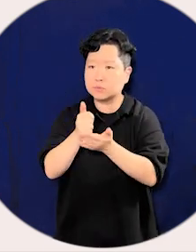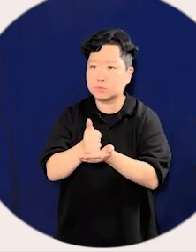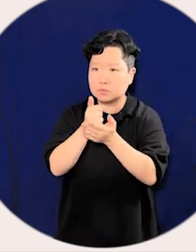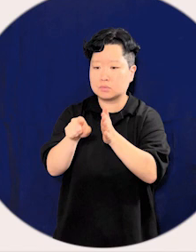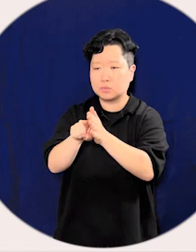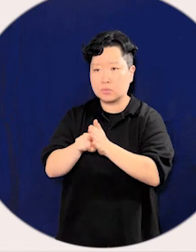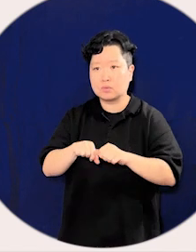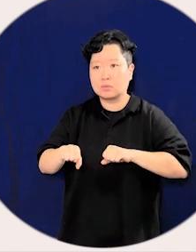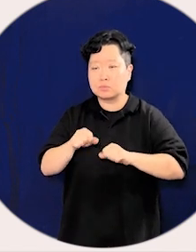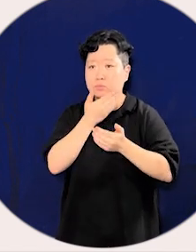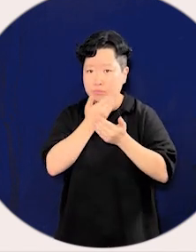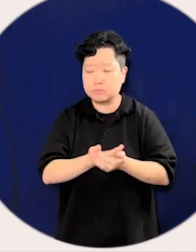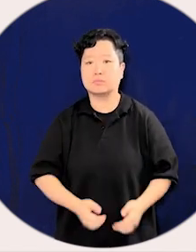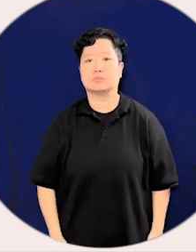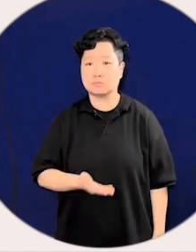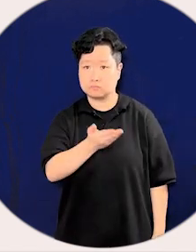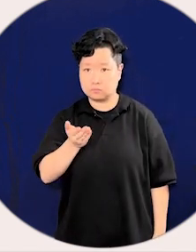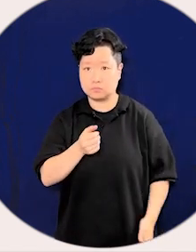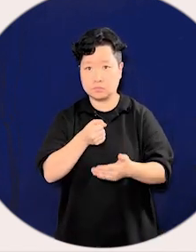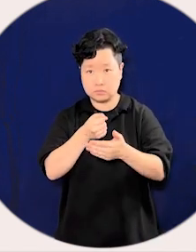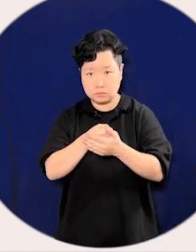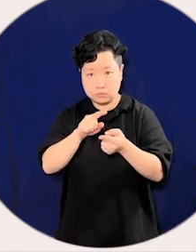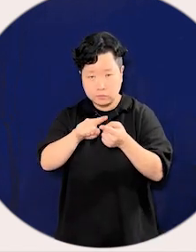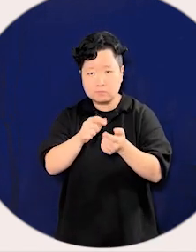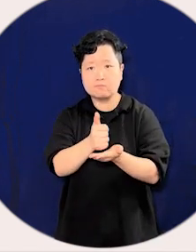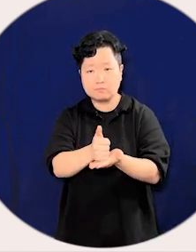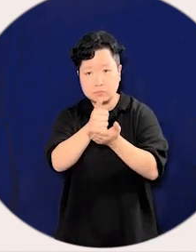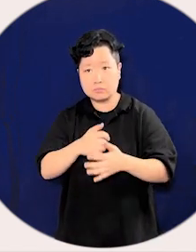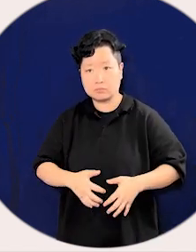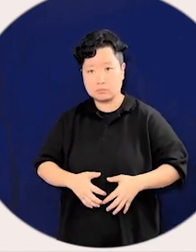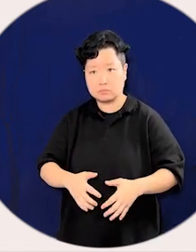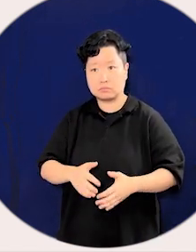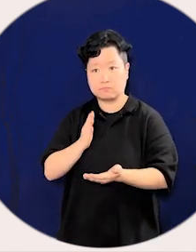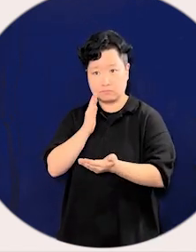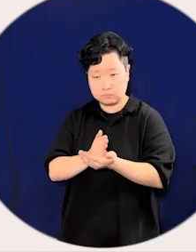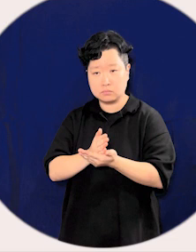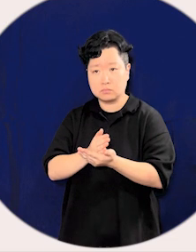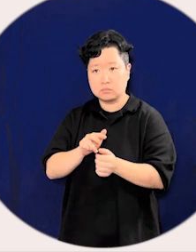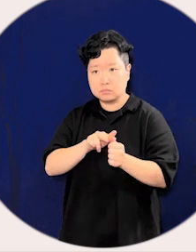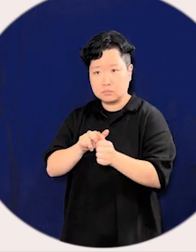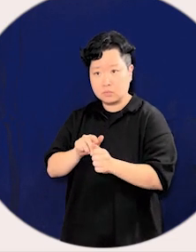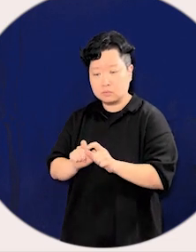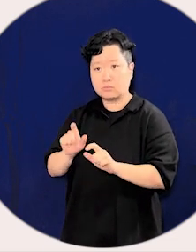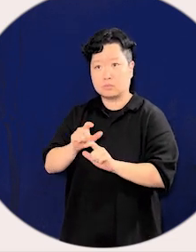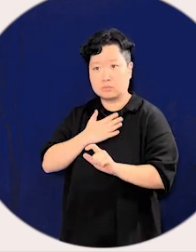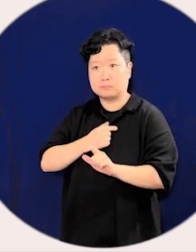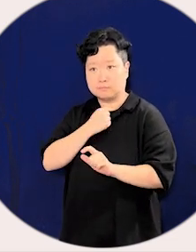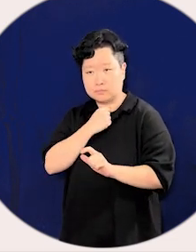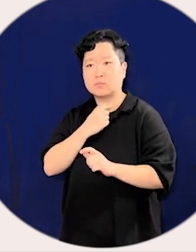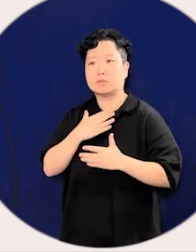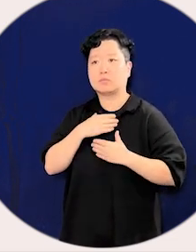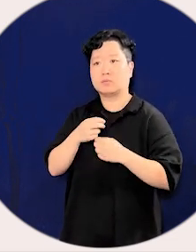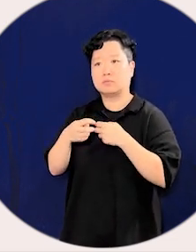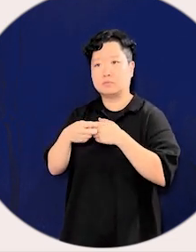견지해야 합니다. 여러분의 결정을 지지하고 임신 중지에 대한 정확한 정보와 안전한 의료 서비스를 제공할